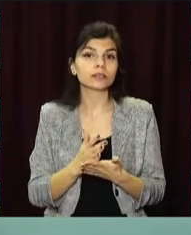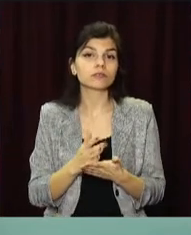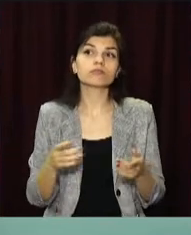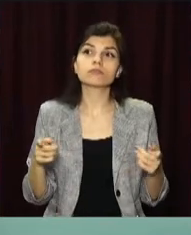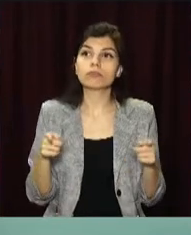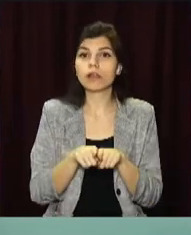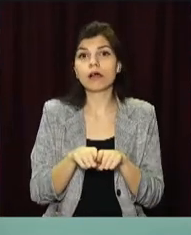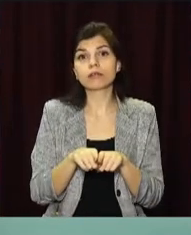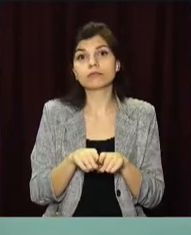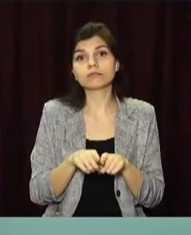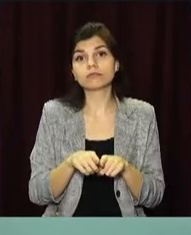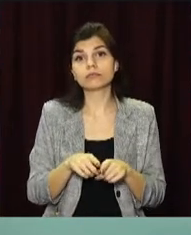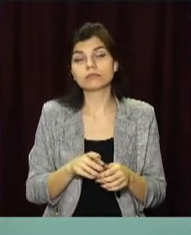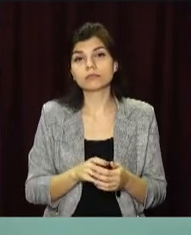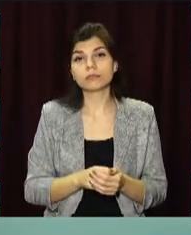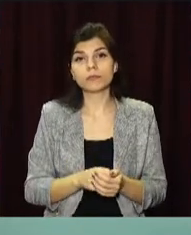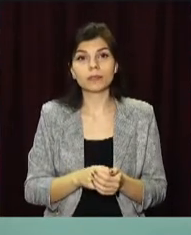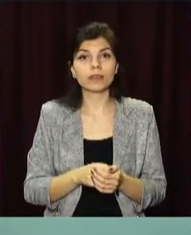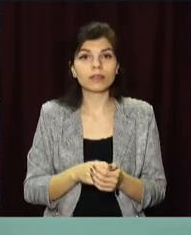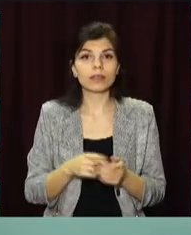є таке